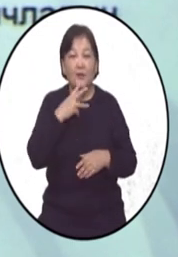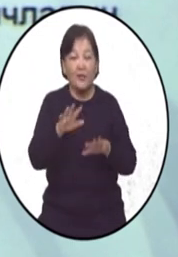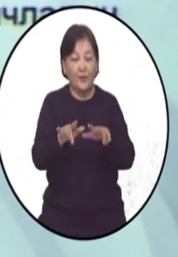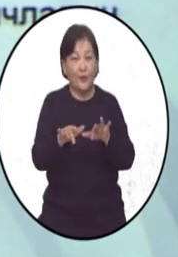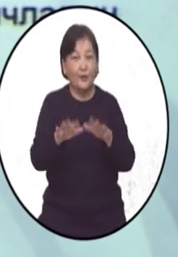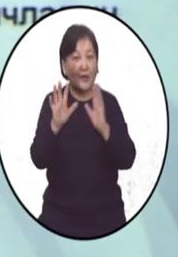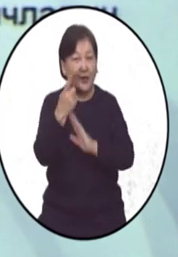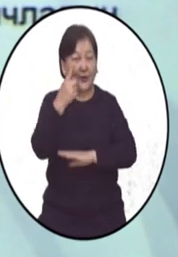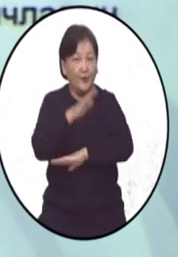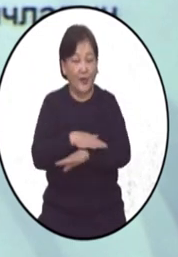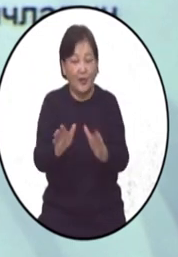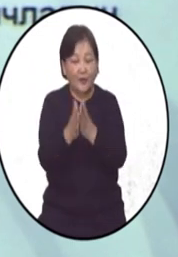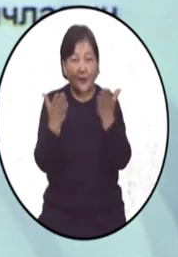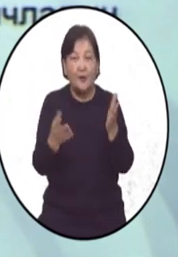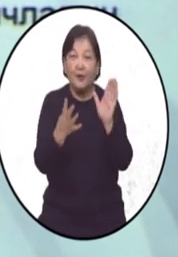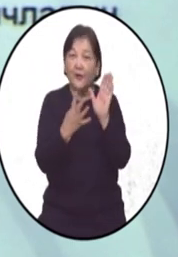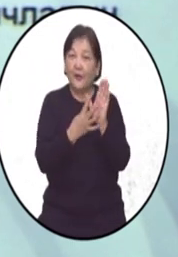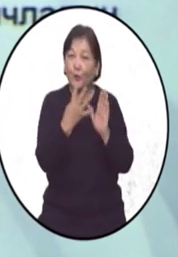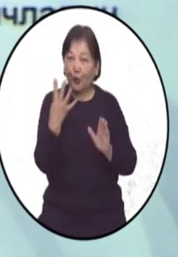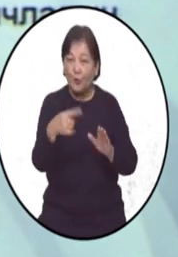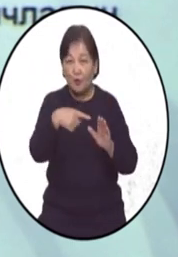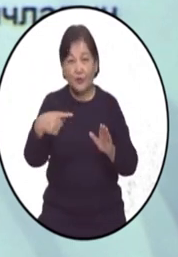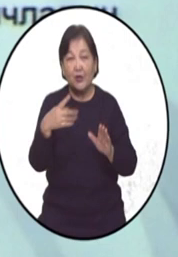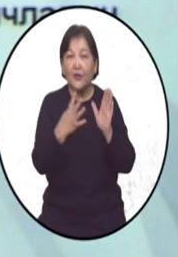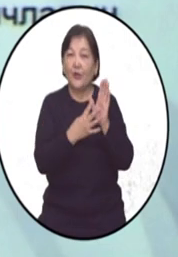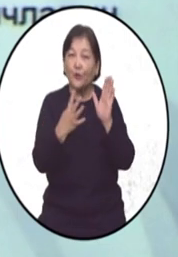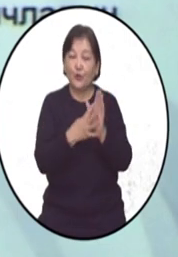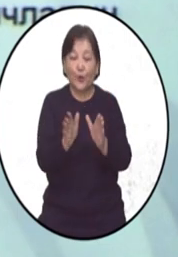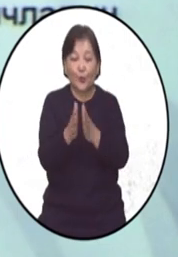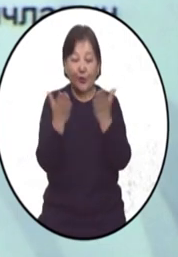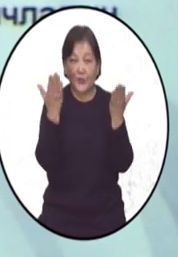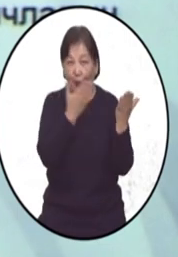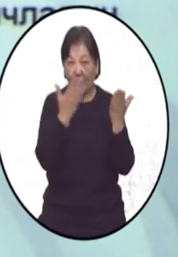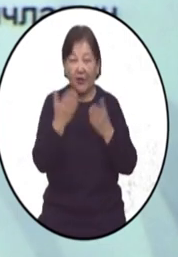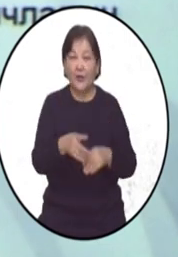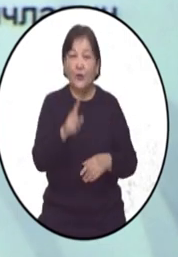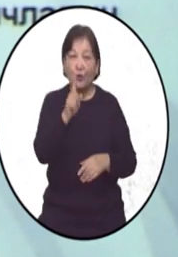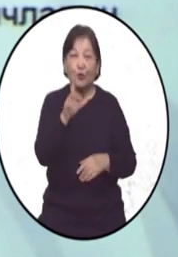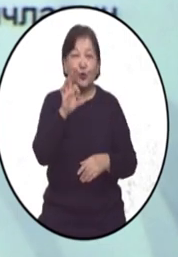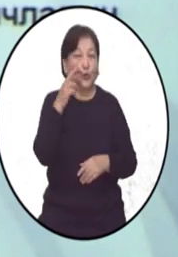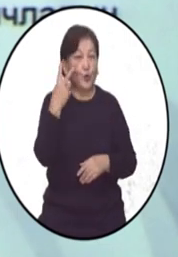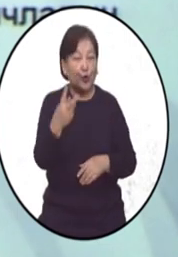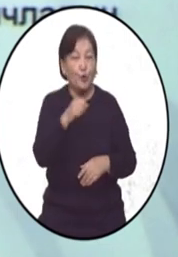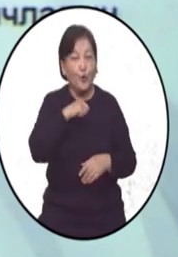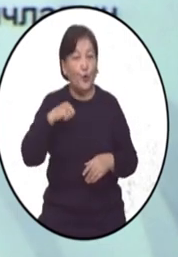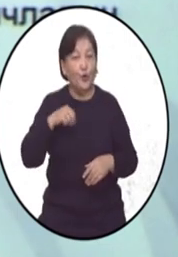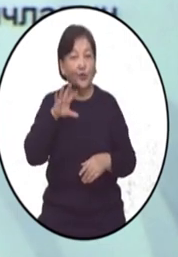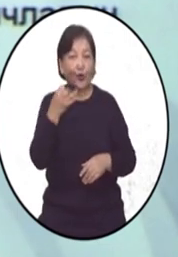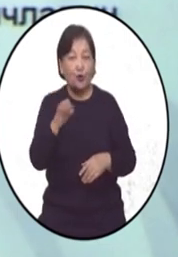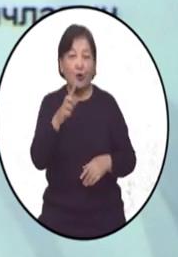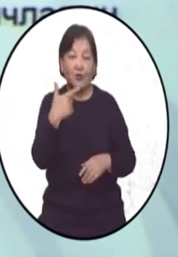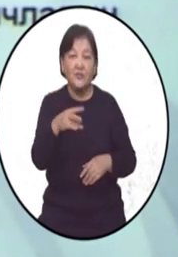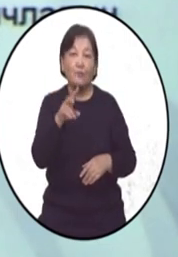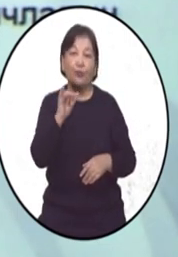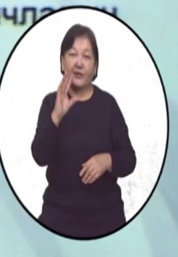11 дугаар ангийн сорхоч хийхээ 94-с 99-р хуудсыг уншаад 100-аас 102-р хуудсан дах өөрийгөө сороороо болон даалгавар